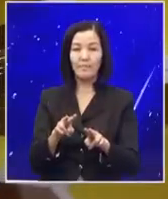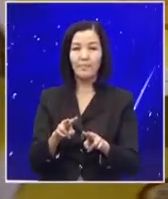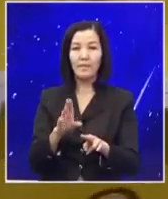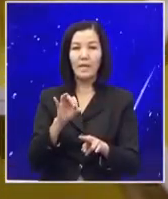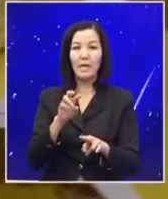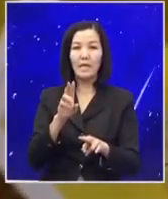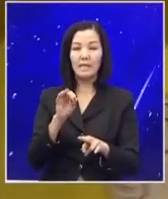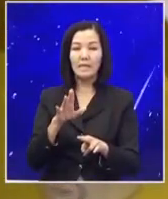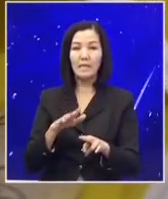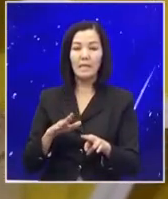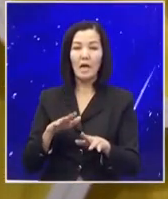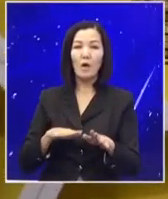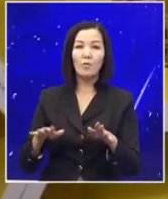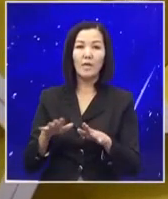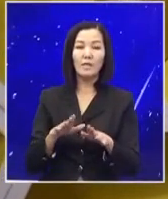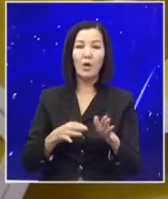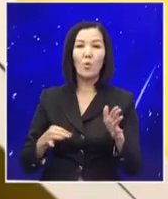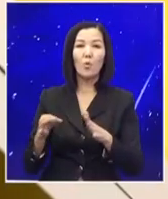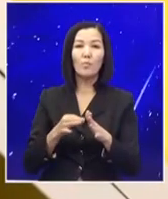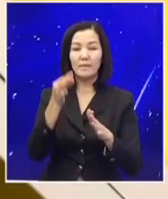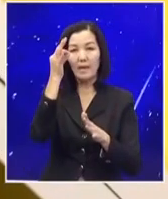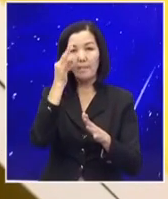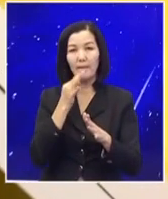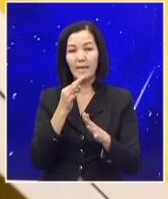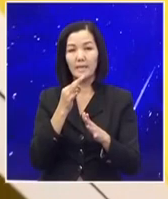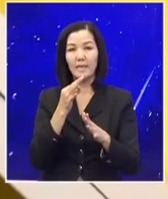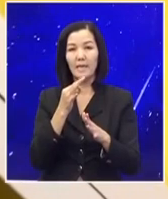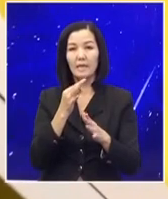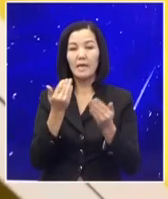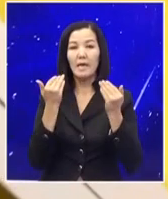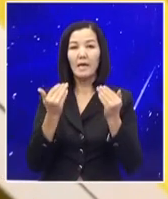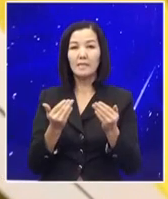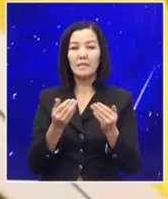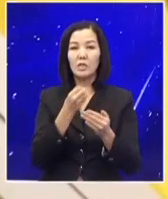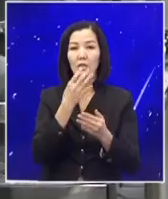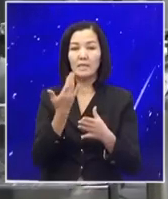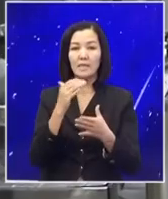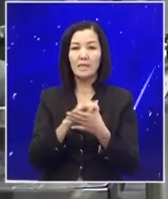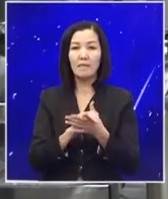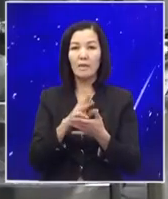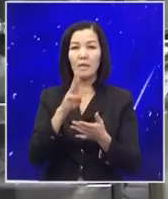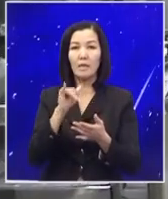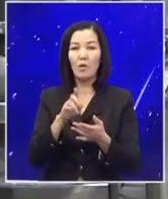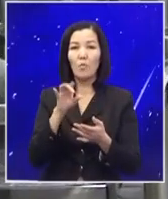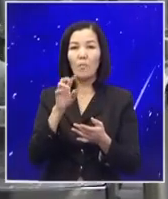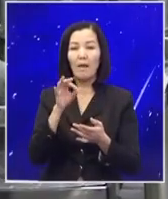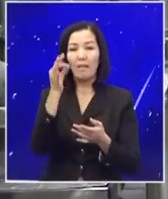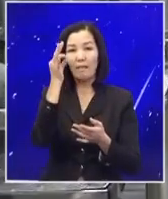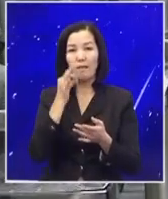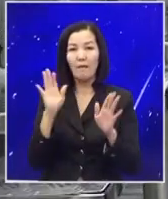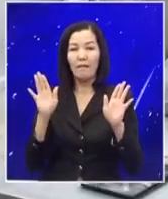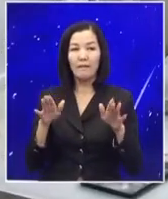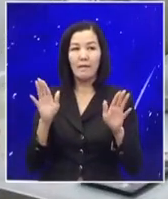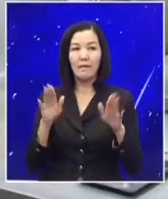Ескелді аудандағы Сырымбет ауылы облыстағы Балды елді мекен ретінде жақсы танымал. Осы жылы Тау Балы деген зауыт ашылған еді.